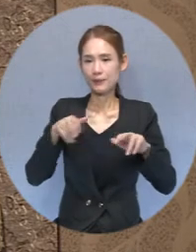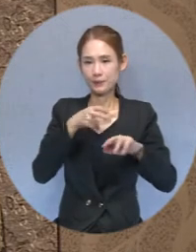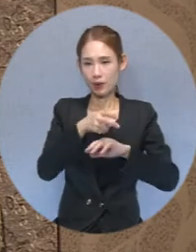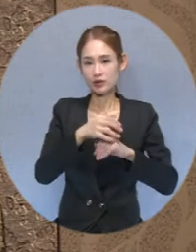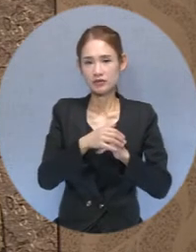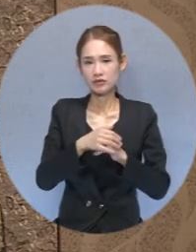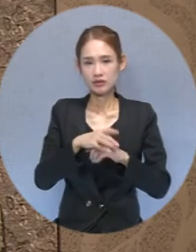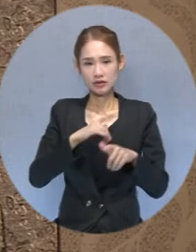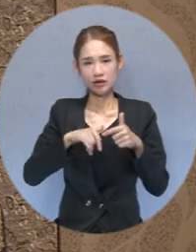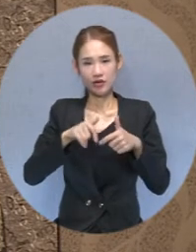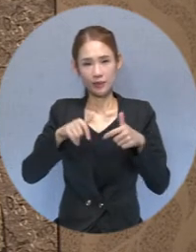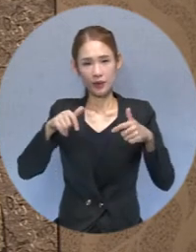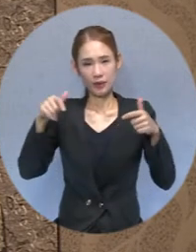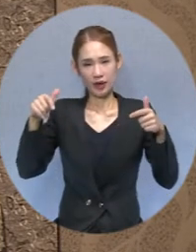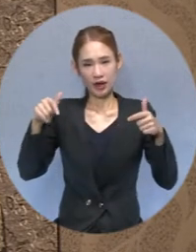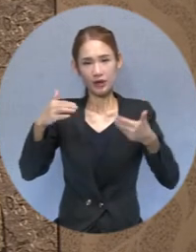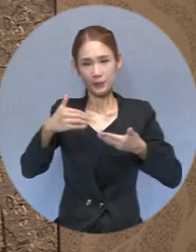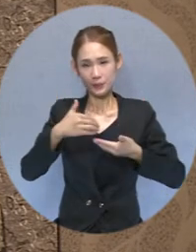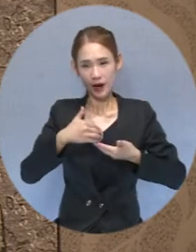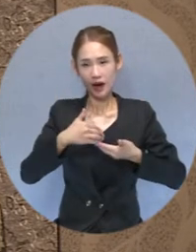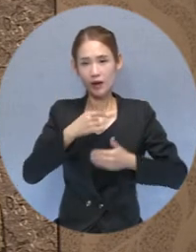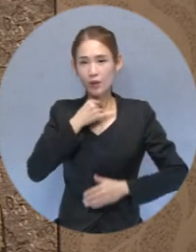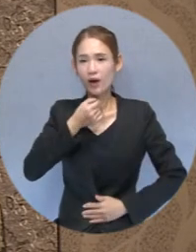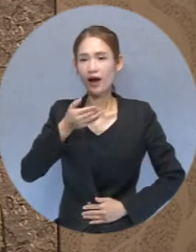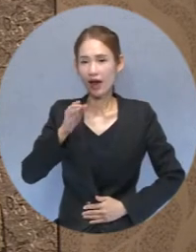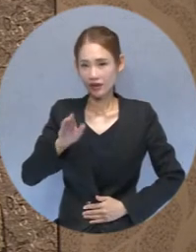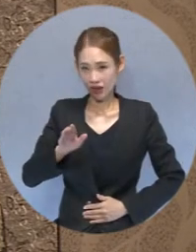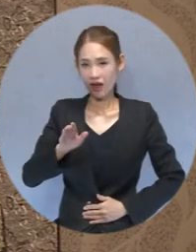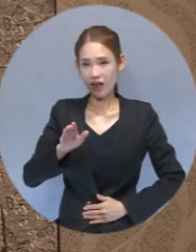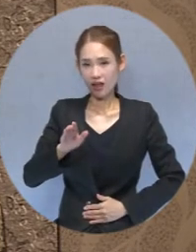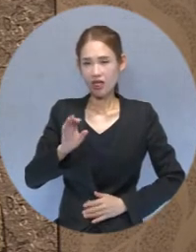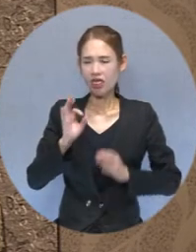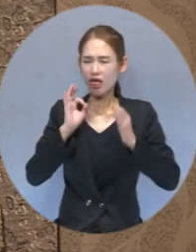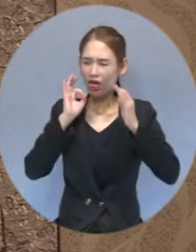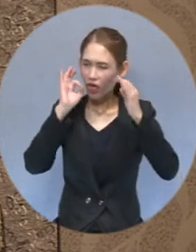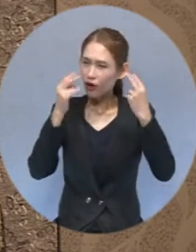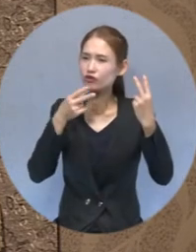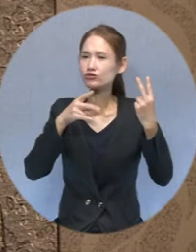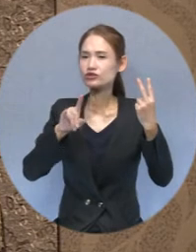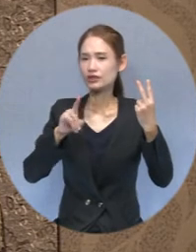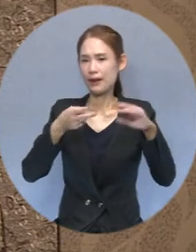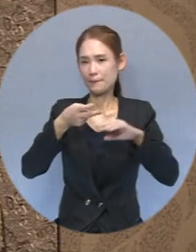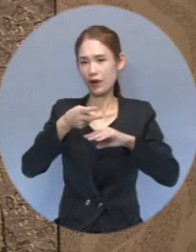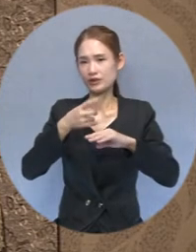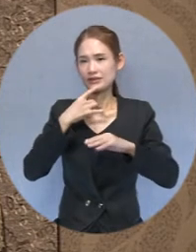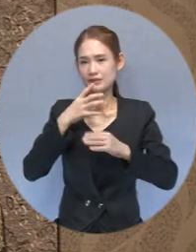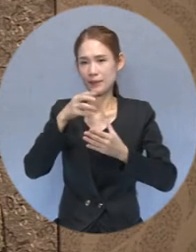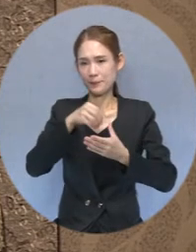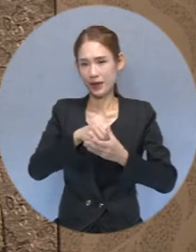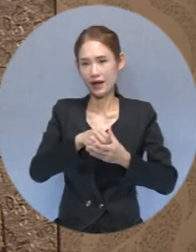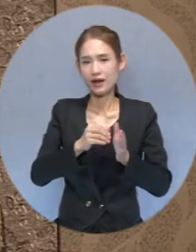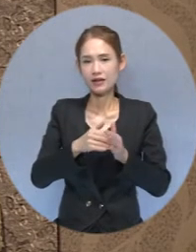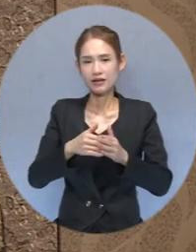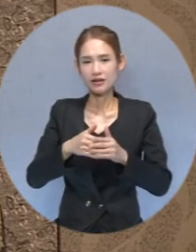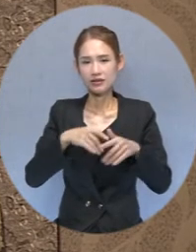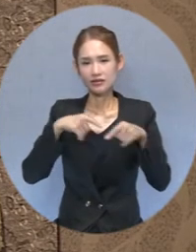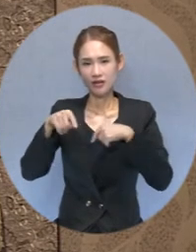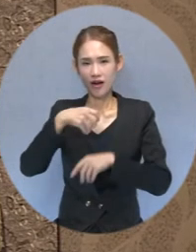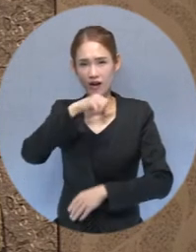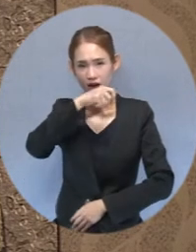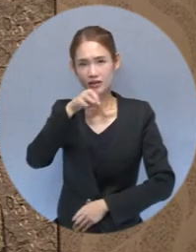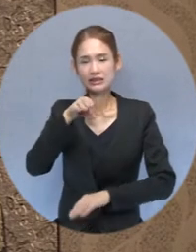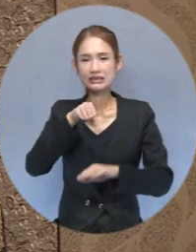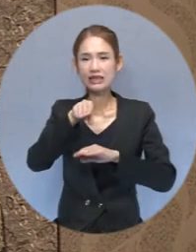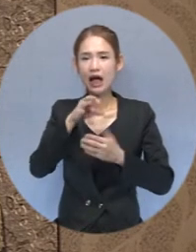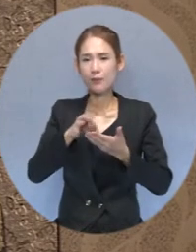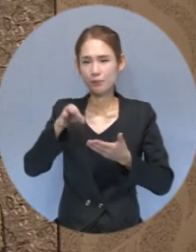많이 도입을 요구하셨는데 그때 겨우 두 대를 했거든요. 아무래도 재정적인 부분 때문인가요? 네, 차량도